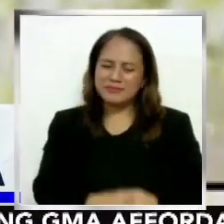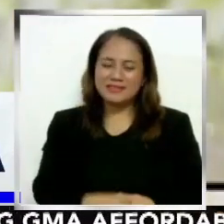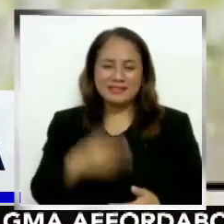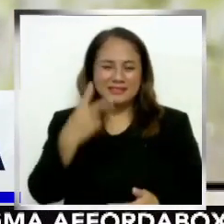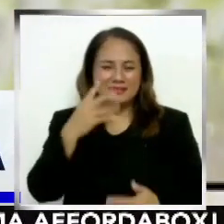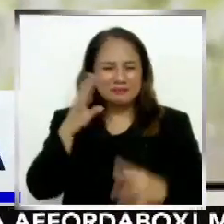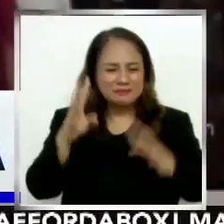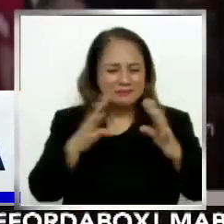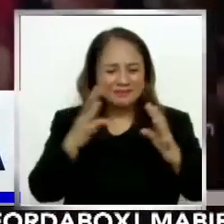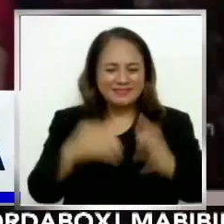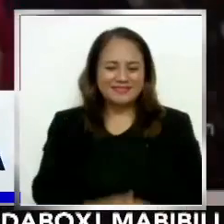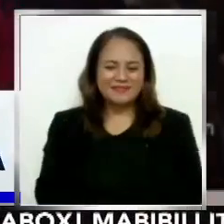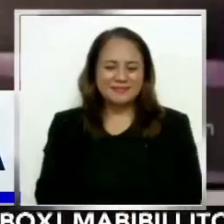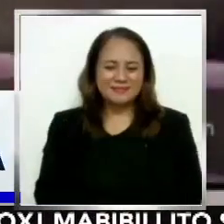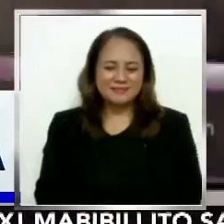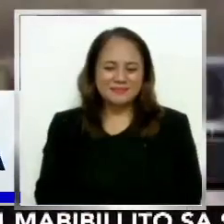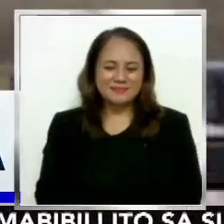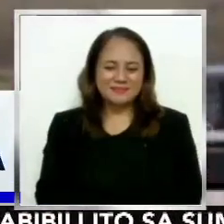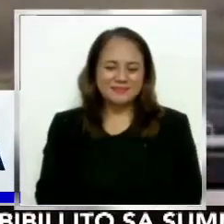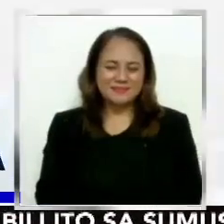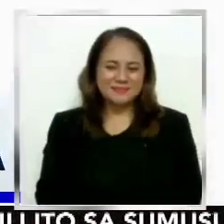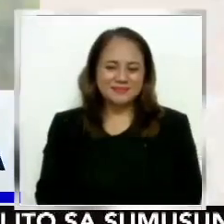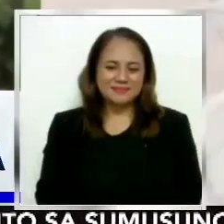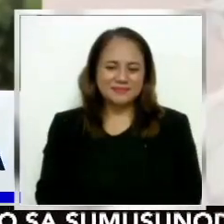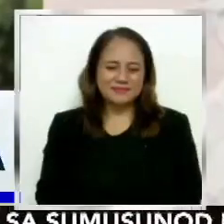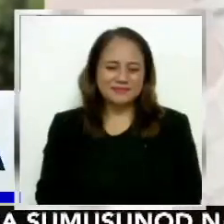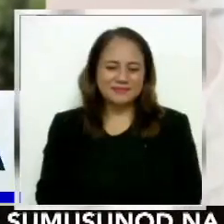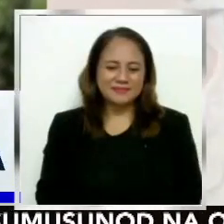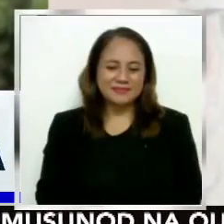ibig sabihin ng totoong buhay. Magandang wedding.